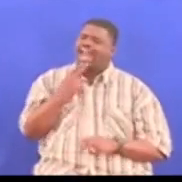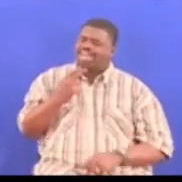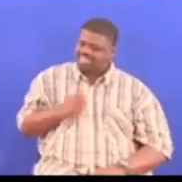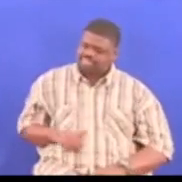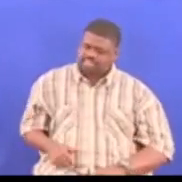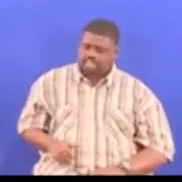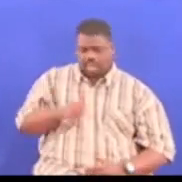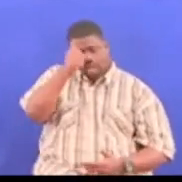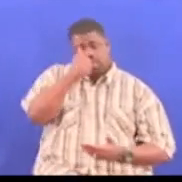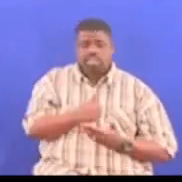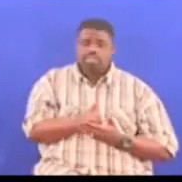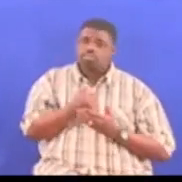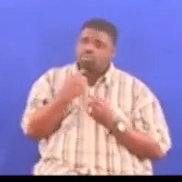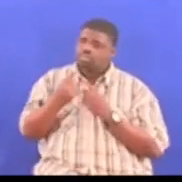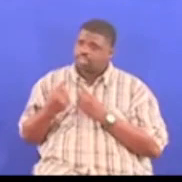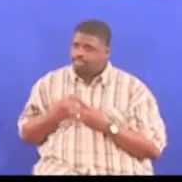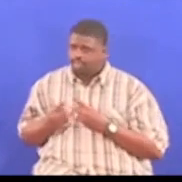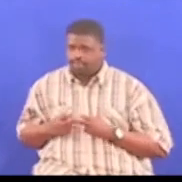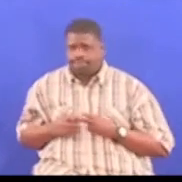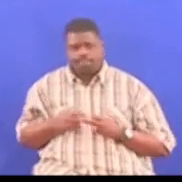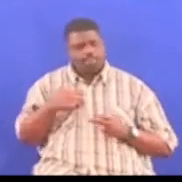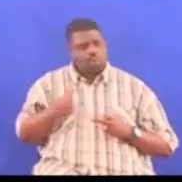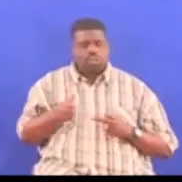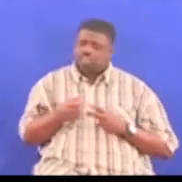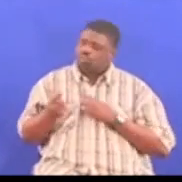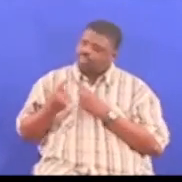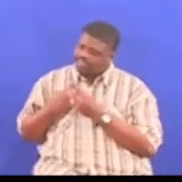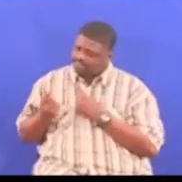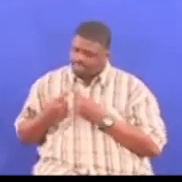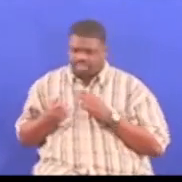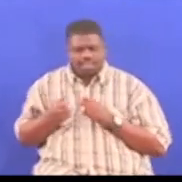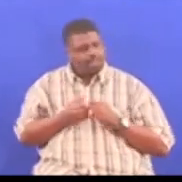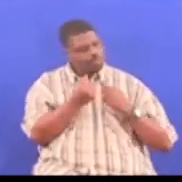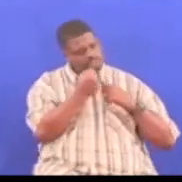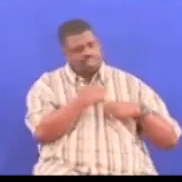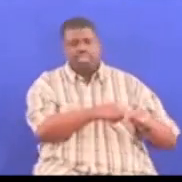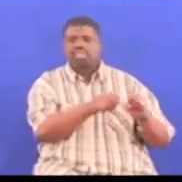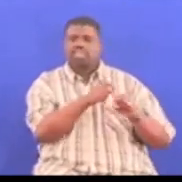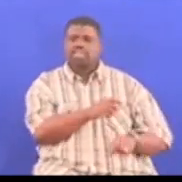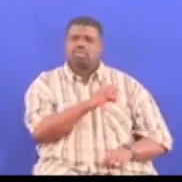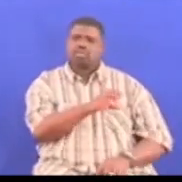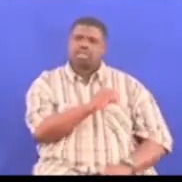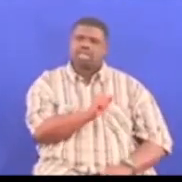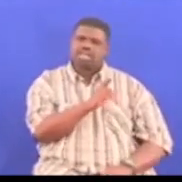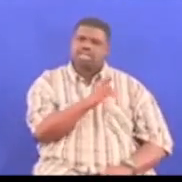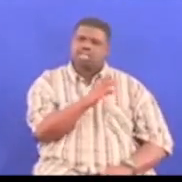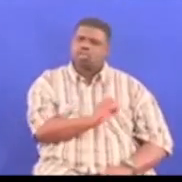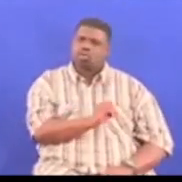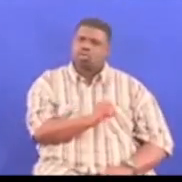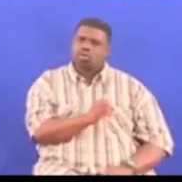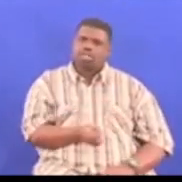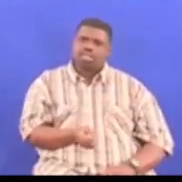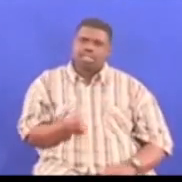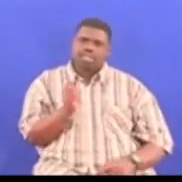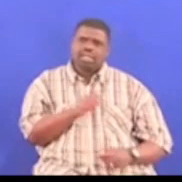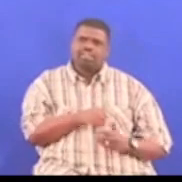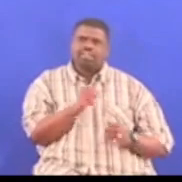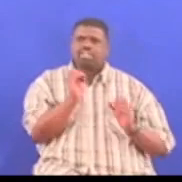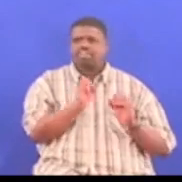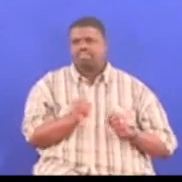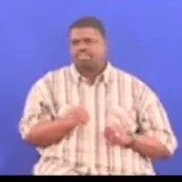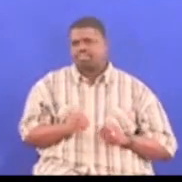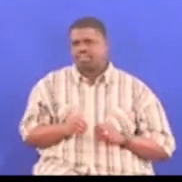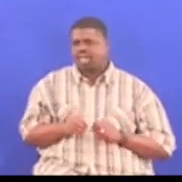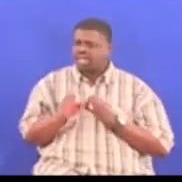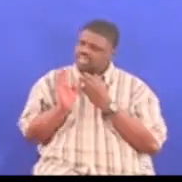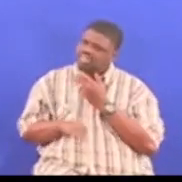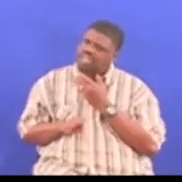limem maw wema na jambo halit na sio kamba hi kadi kuna faida imet hasara karibu ya bilion siju ngi tan